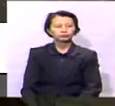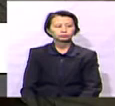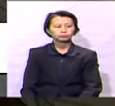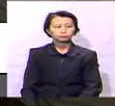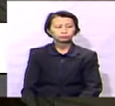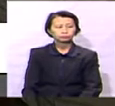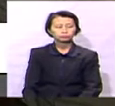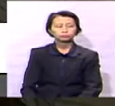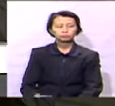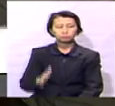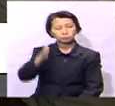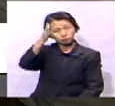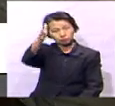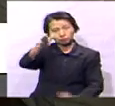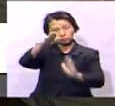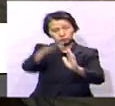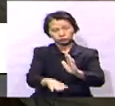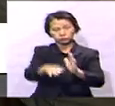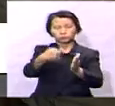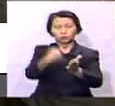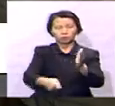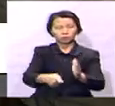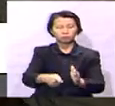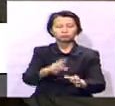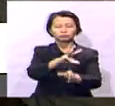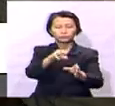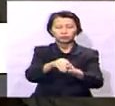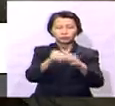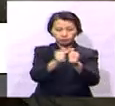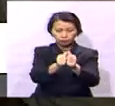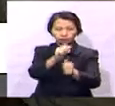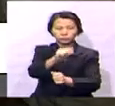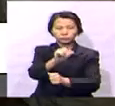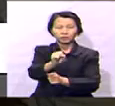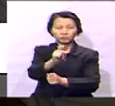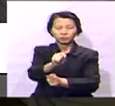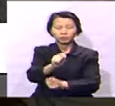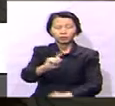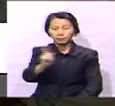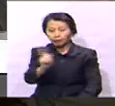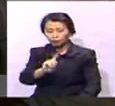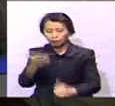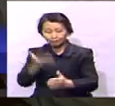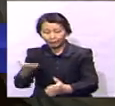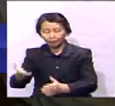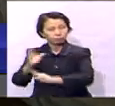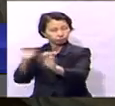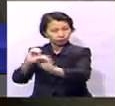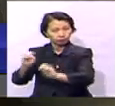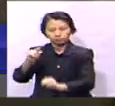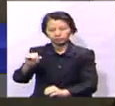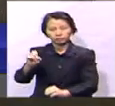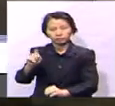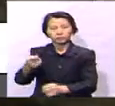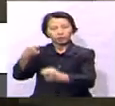Yang akan diturunkan harganya itu adalah yang terlibat dengan GST. Mana-mana barang yang tak terlibat dengan GST, dia akan kekal